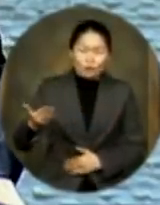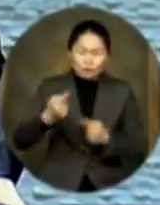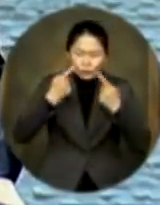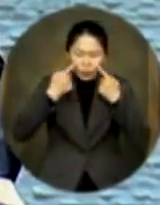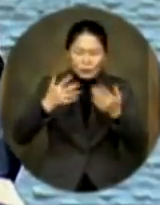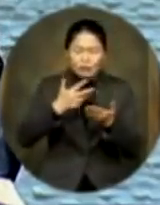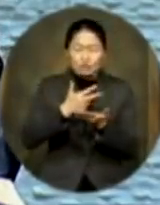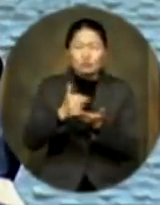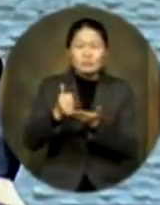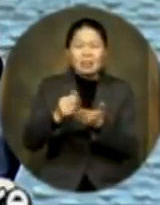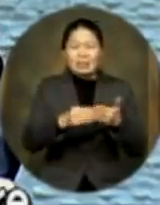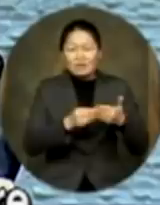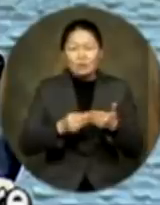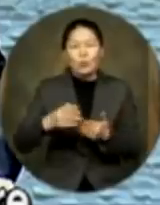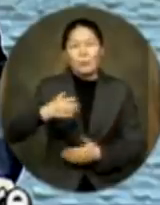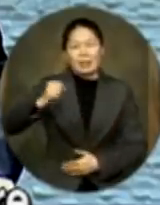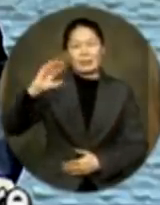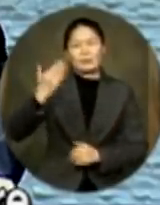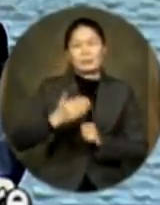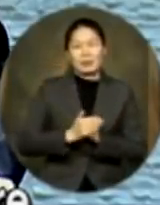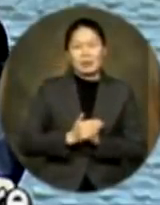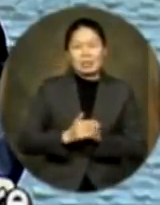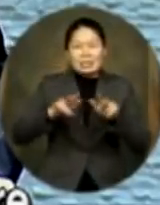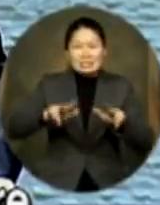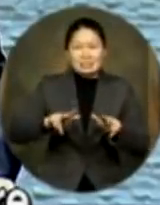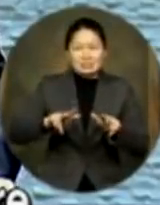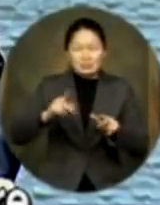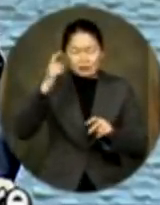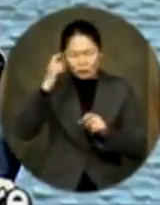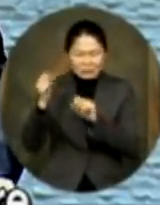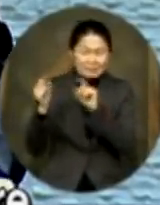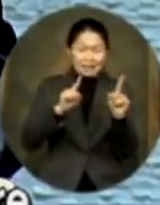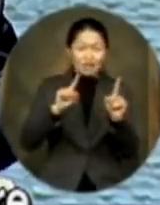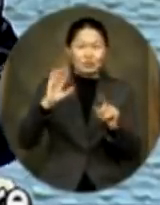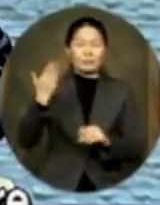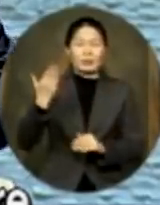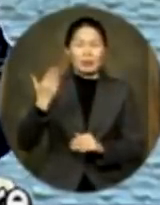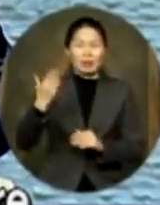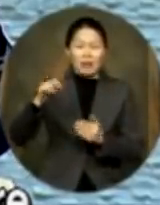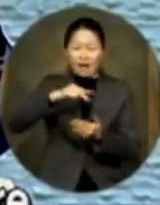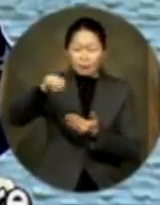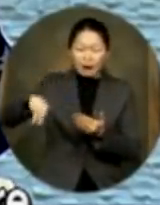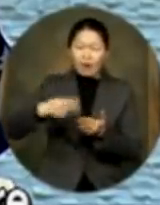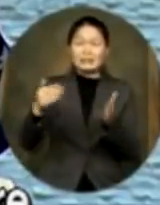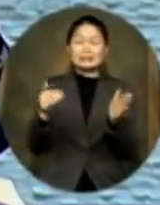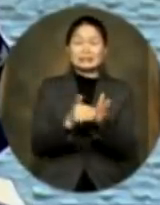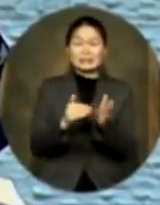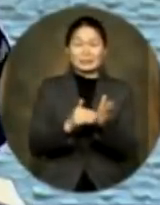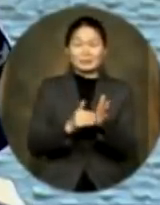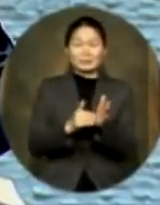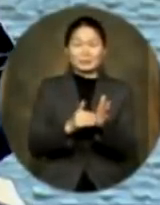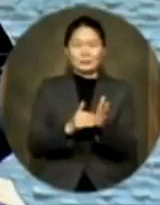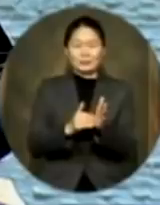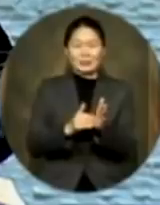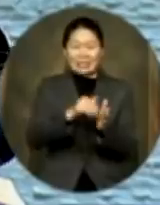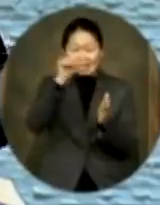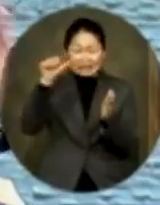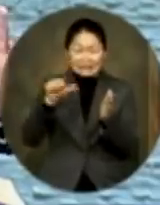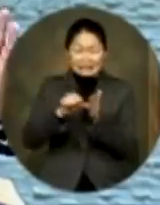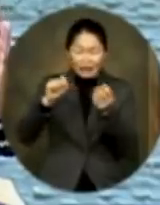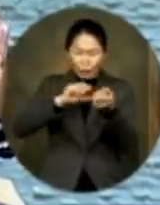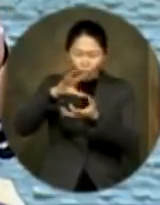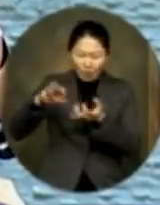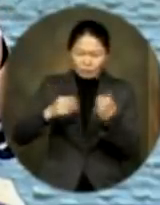주님의 인도 받으셔야 되요 이제는 정말 정신 차려야 합니다 방황은 여기서 끝나요 인생 혼란도